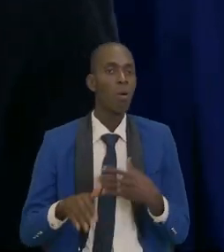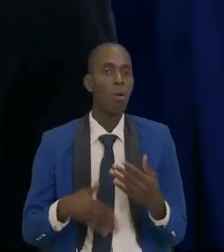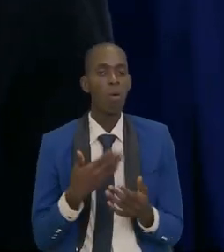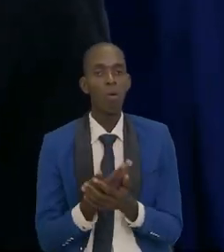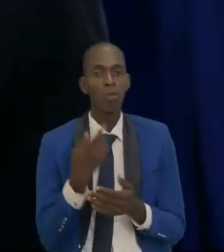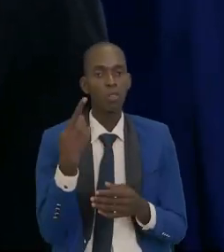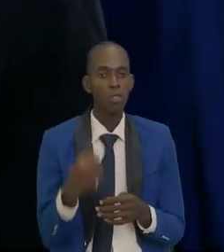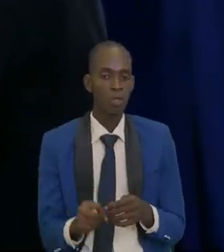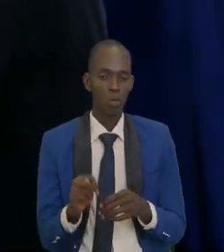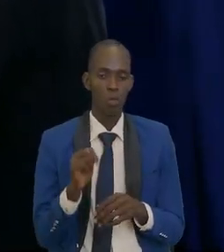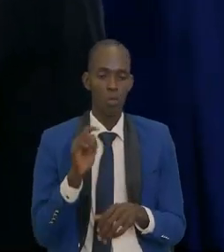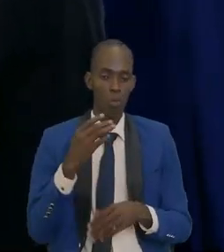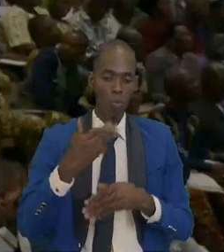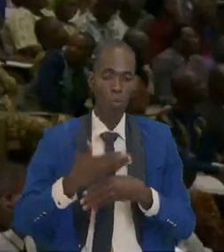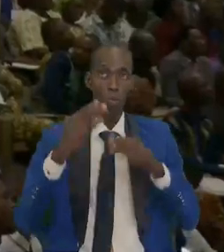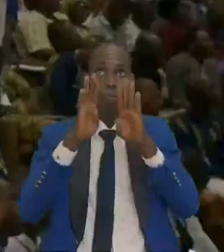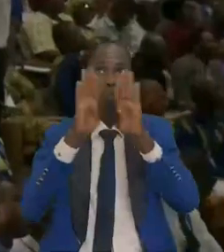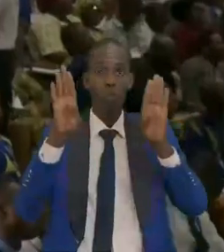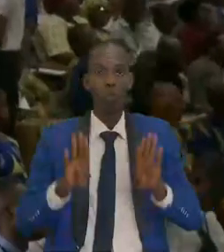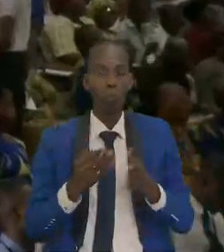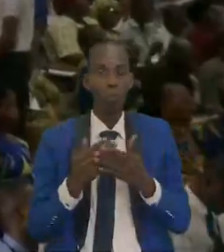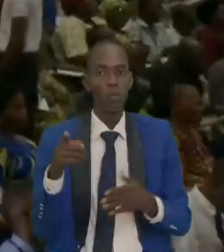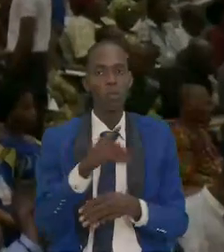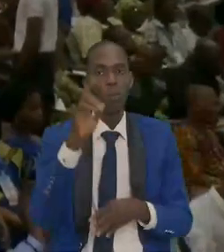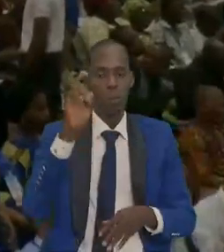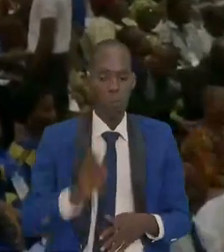Toutes les murailles doivent s'écrouler.